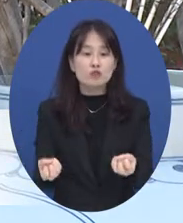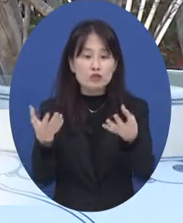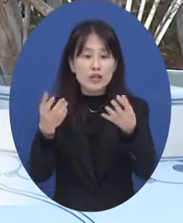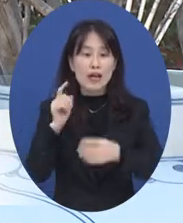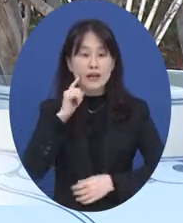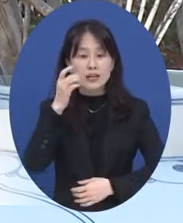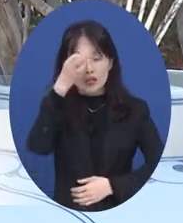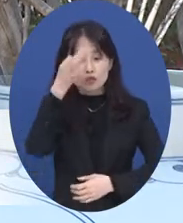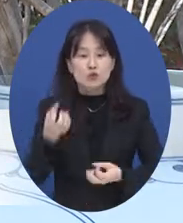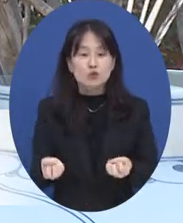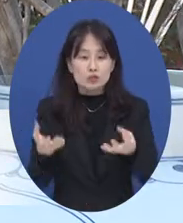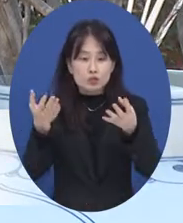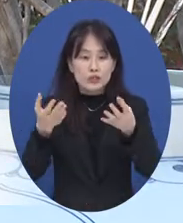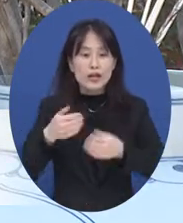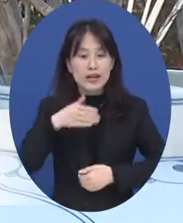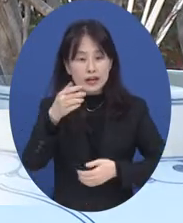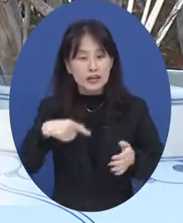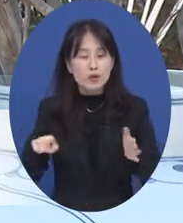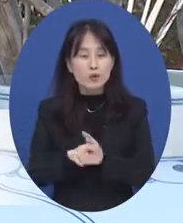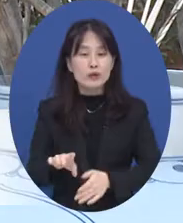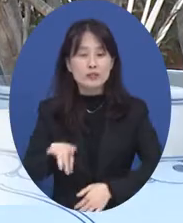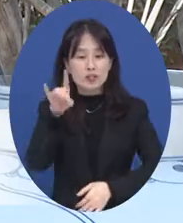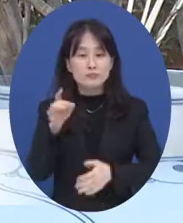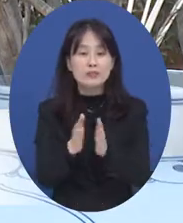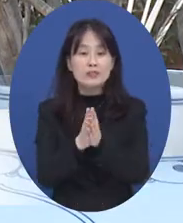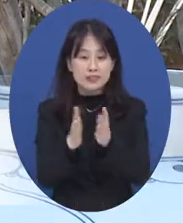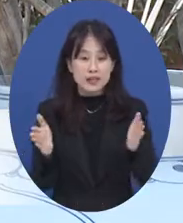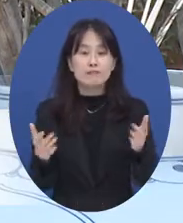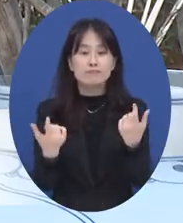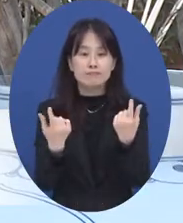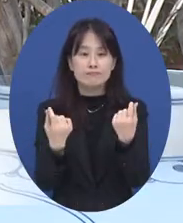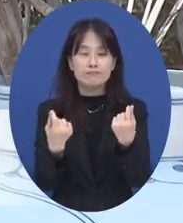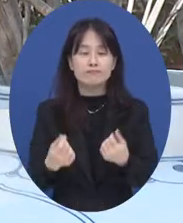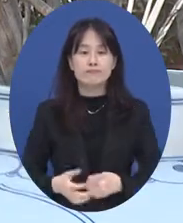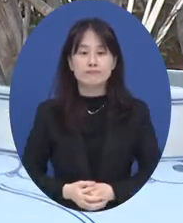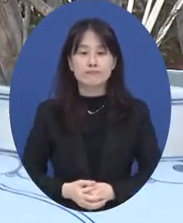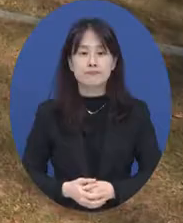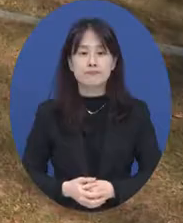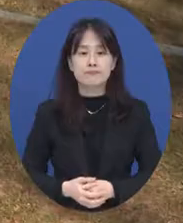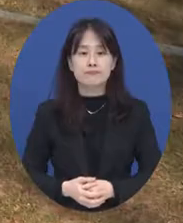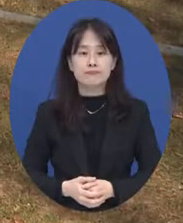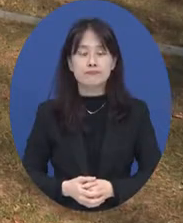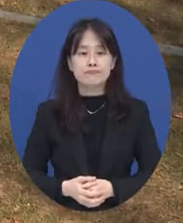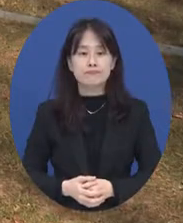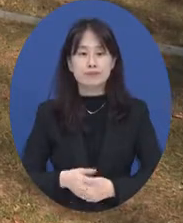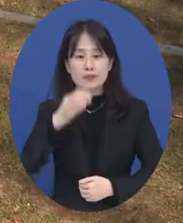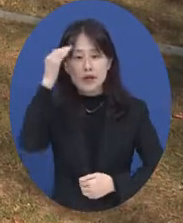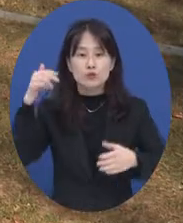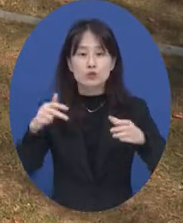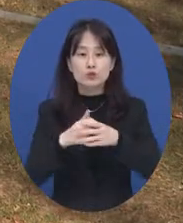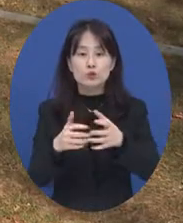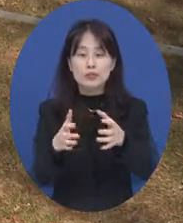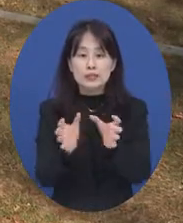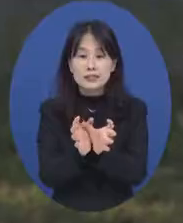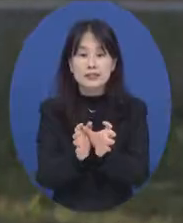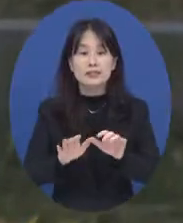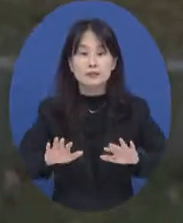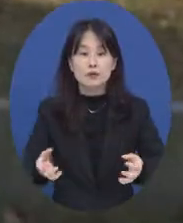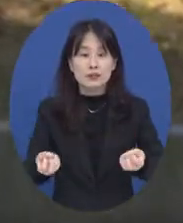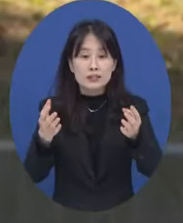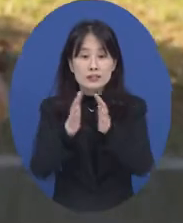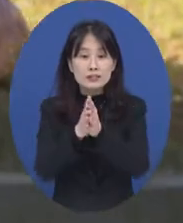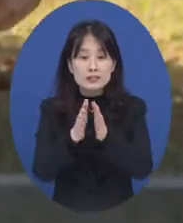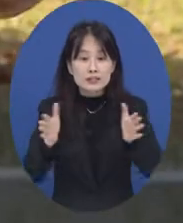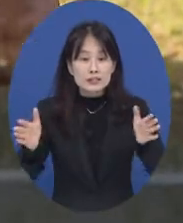어떤 문화재 내지는 예술재로 가기 위한 첫 디딤돌입니다. 한국도자재단은 이번 행사를